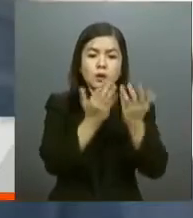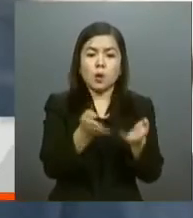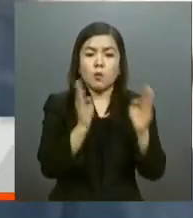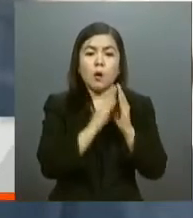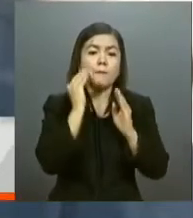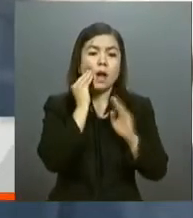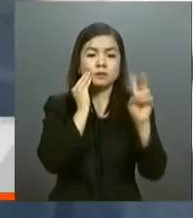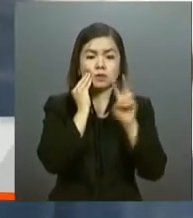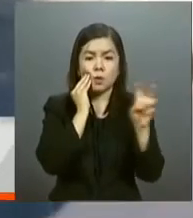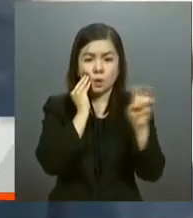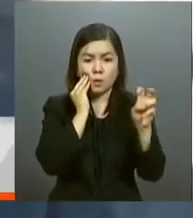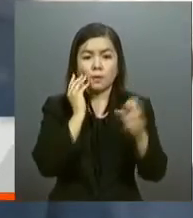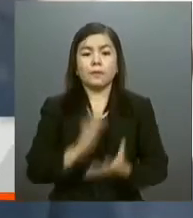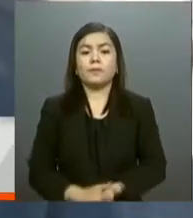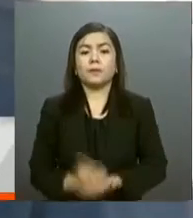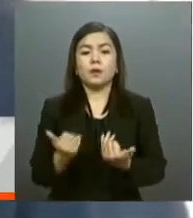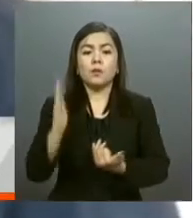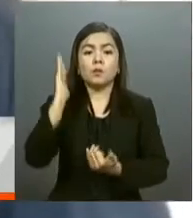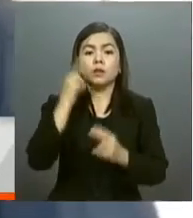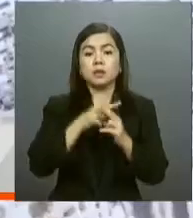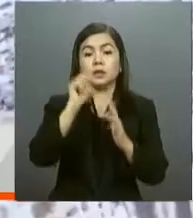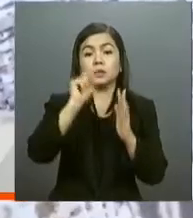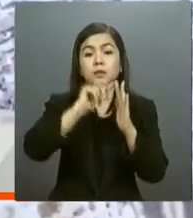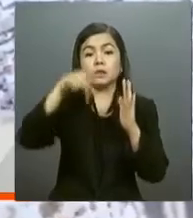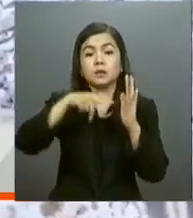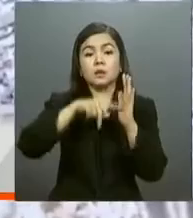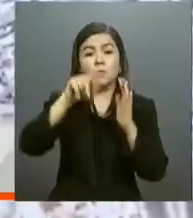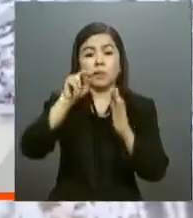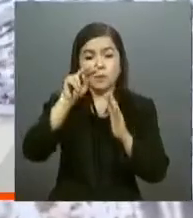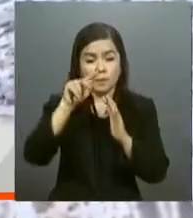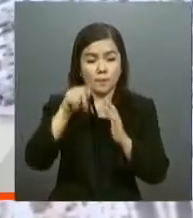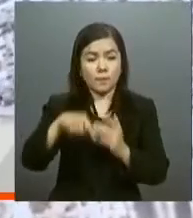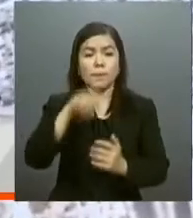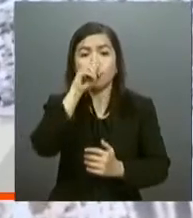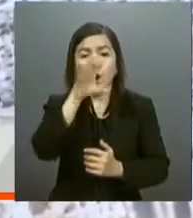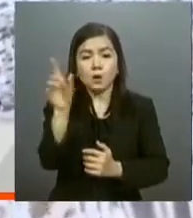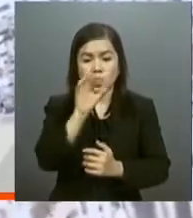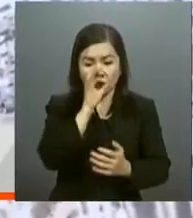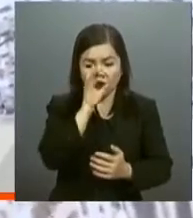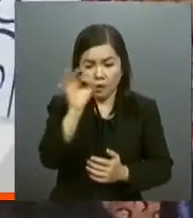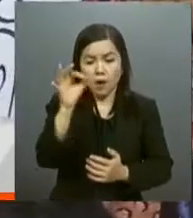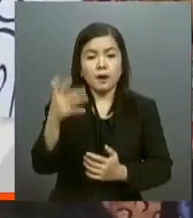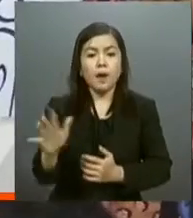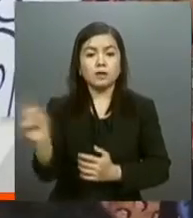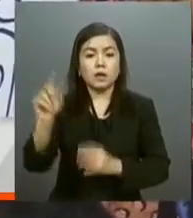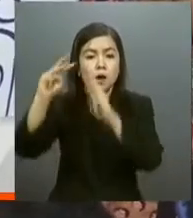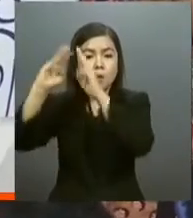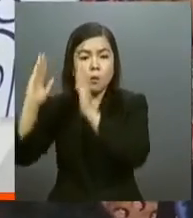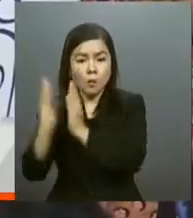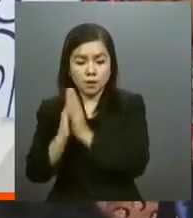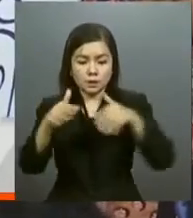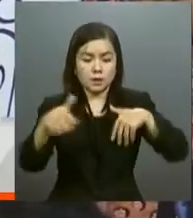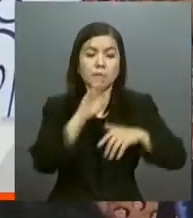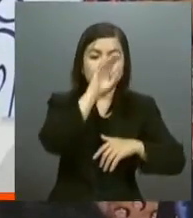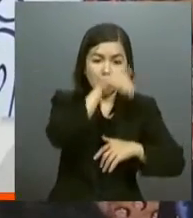หลังคาเรือนนายสุพัฒน์เปิดเผยว่าที่ดินบริเวณดังกล่าวมีการฟ้องร้องทางคดีระหว่างวัดอุทัยธารามกับทาง